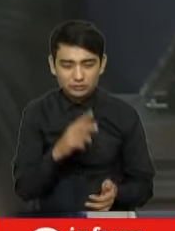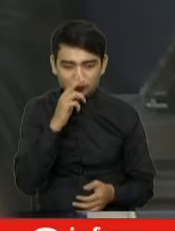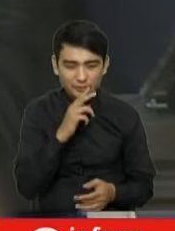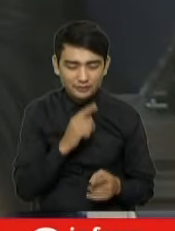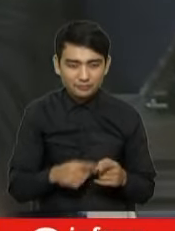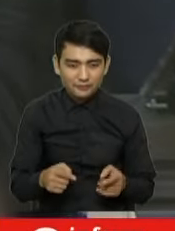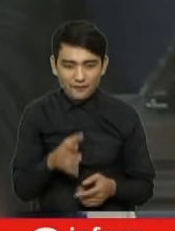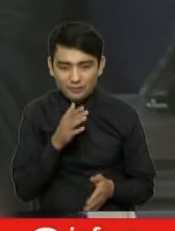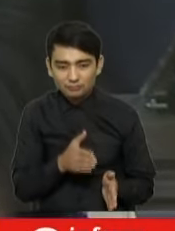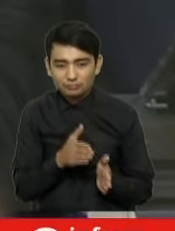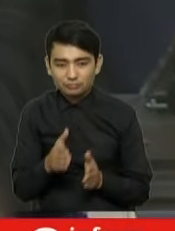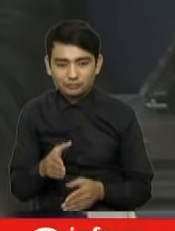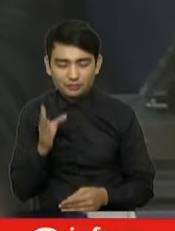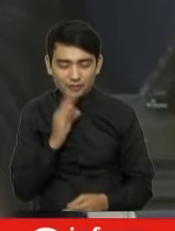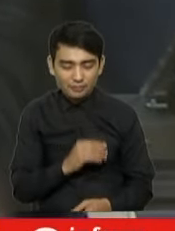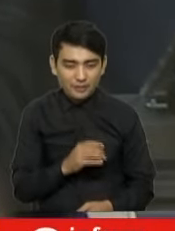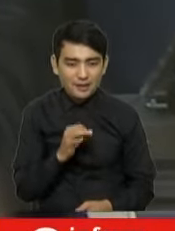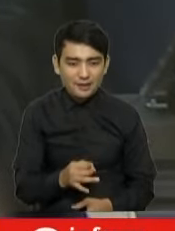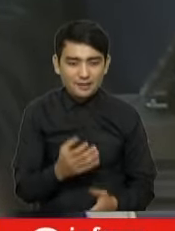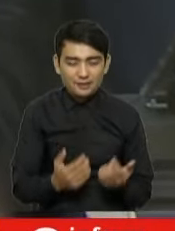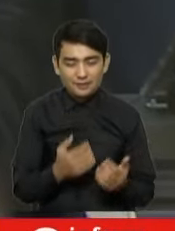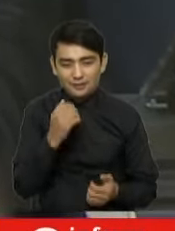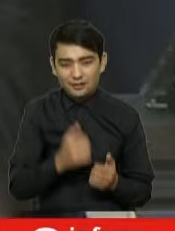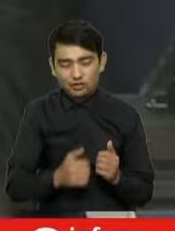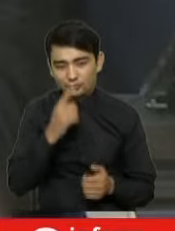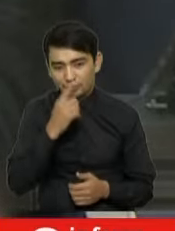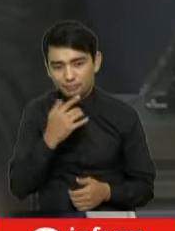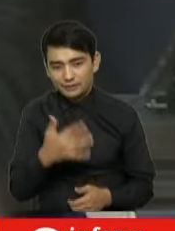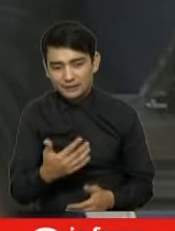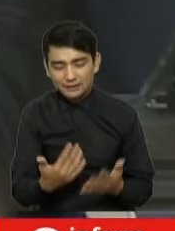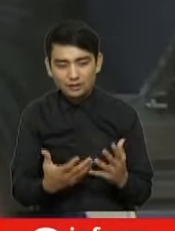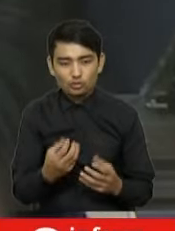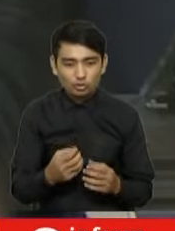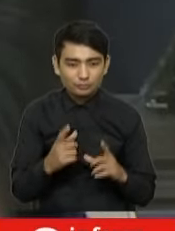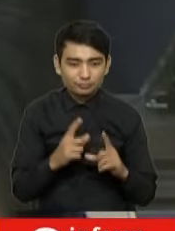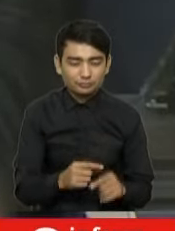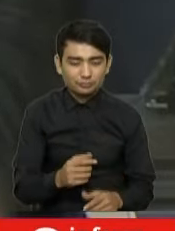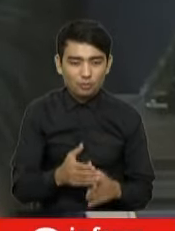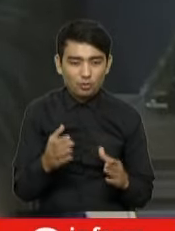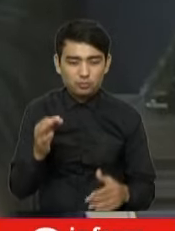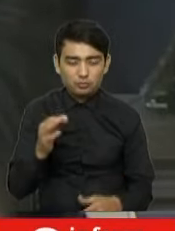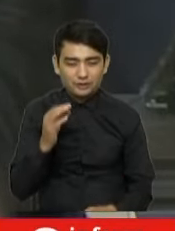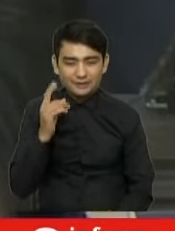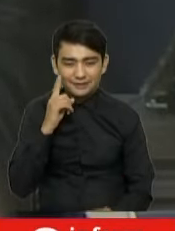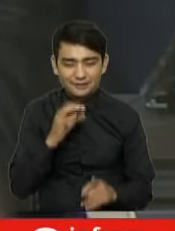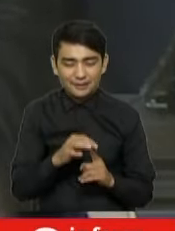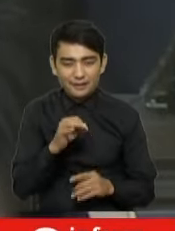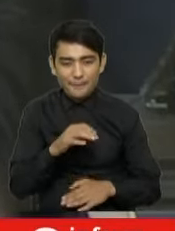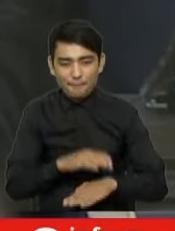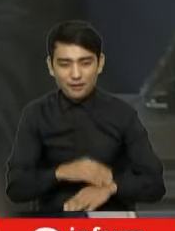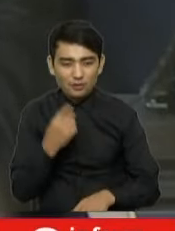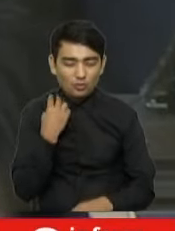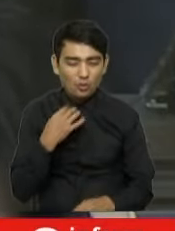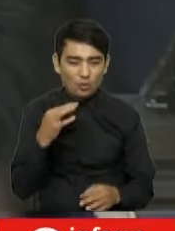мерзімге кейінге қалдыру мүмкіндігі ұсынылады. Сондай-ақ ай сайынғы төлемді 50 және одан да көп пайызға азайту көзделіп отыр. Бұдан бөлек банктік